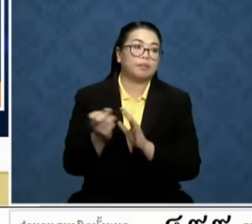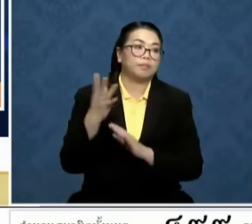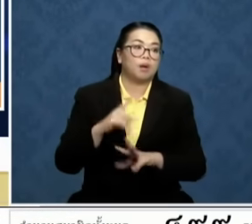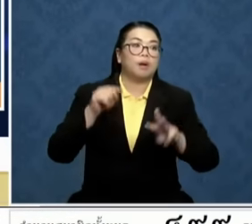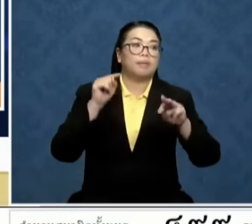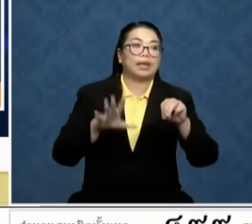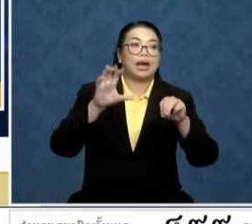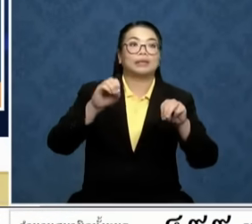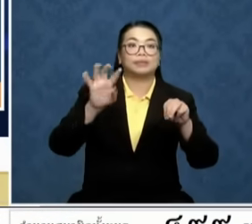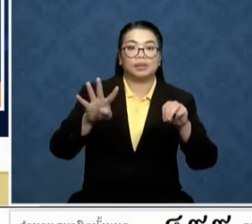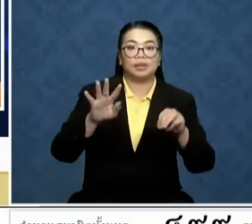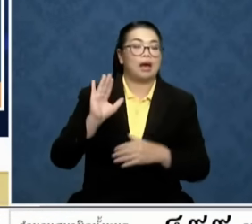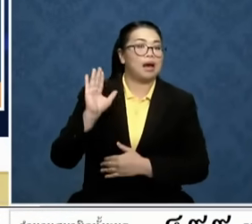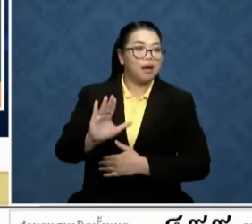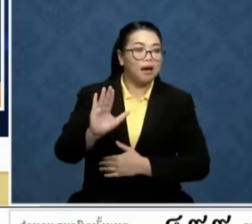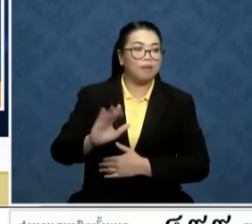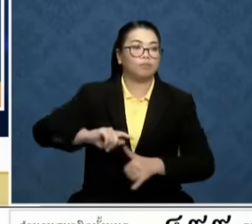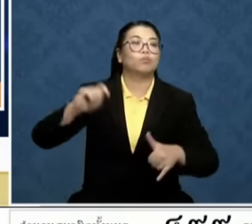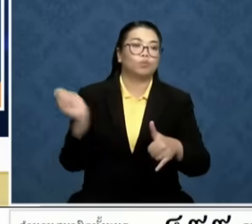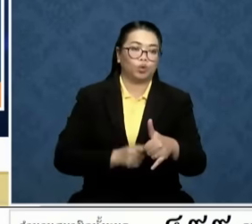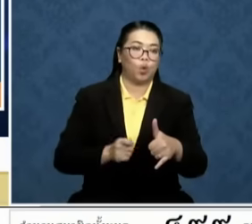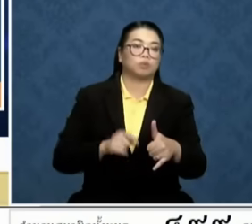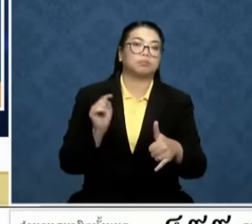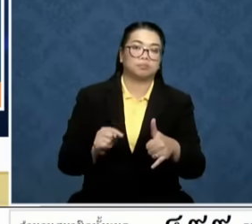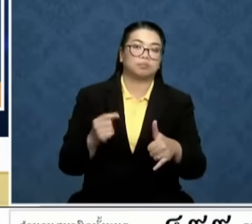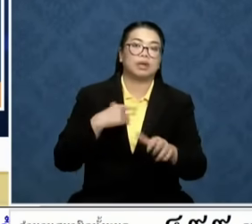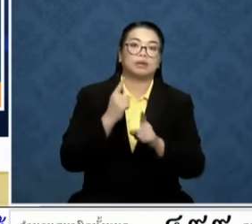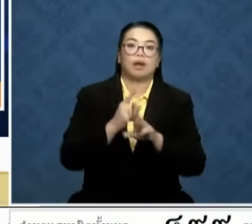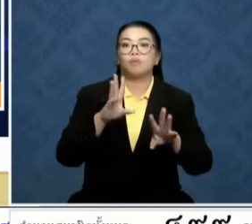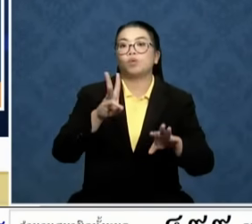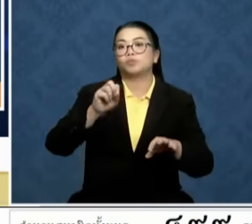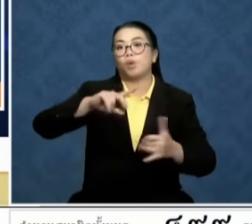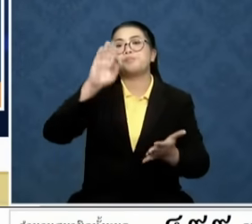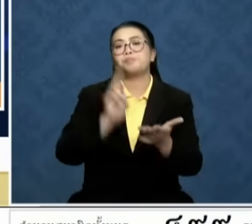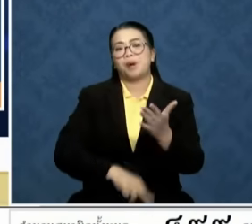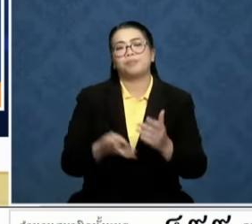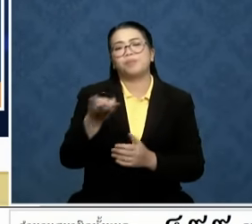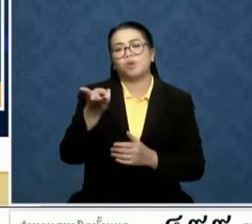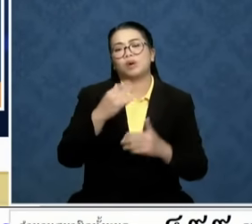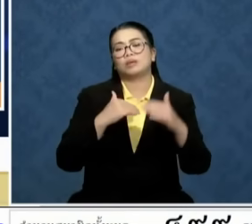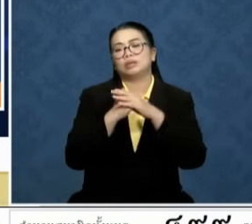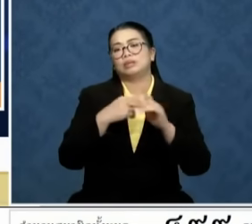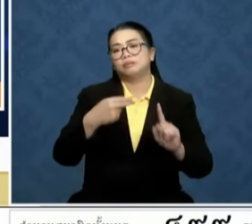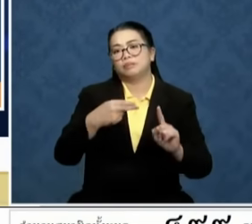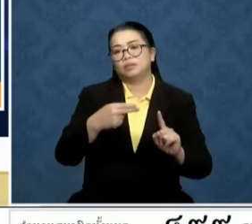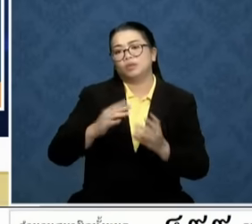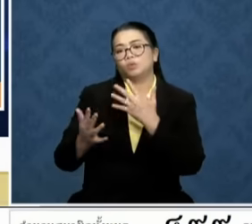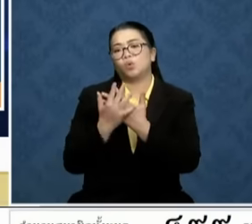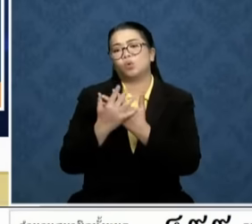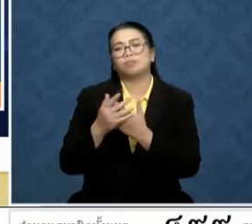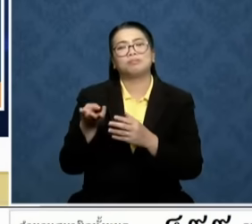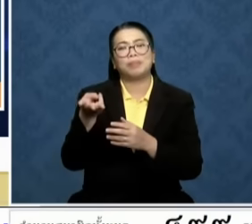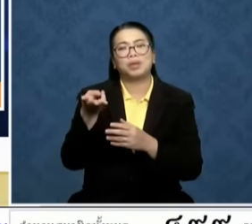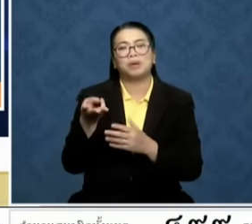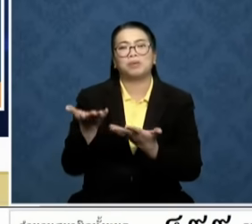คือตามนี้ครับแล้วก็มีโทษโทษตามมาตรา 62โทษปรับมันก็แค่เล็กน้อยไม่เกิน 10,000บาทโทษจำคุกก็ลงกับ